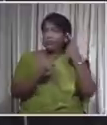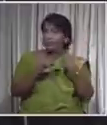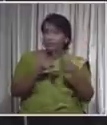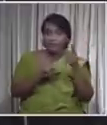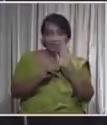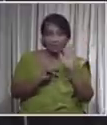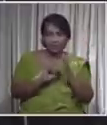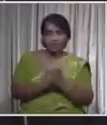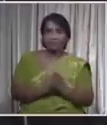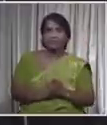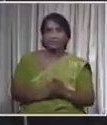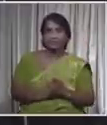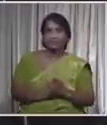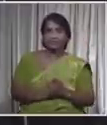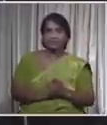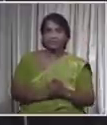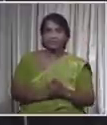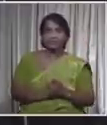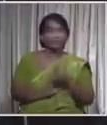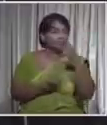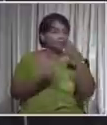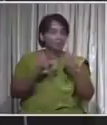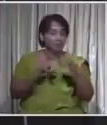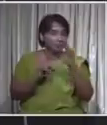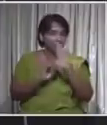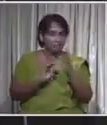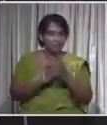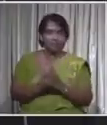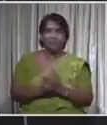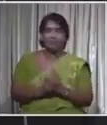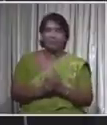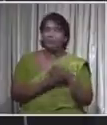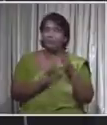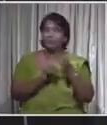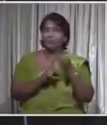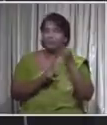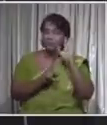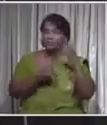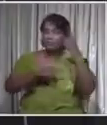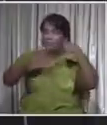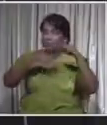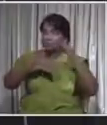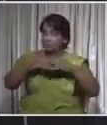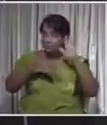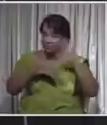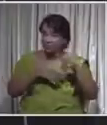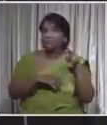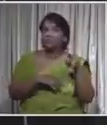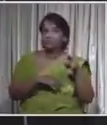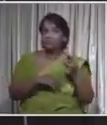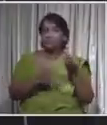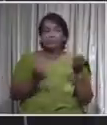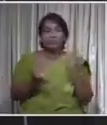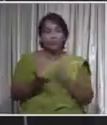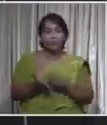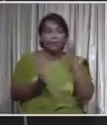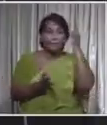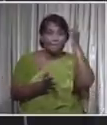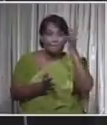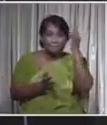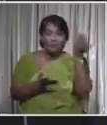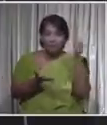නෙවෙයි. හරි? ඒ විතරක් නෙවෙයි. මේ ජනාධිපති ක්‍රමයේ තිබ්බොත් අපිට තවත් 31ද අපි බෝ